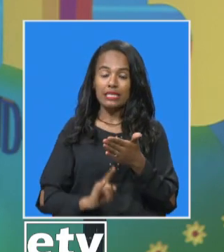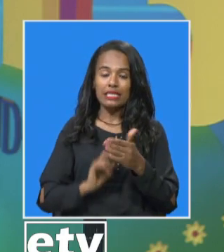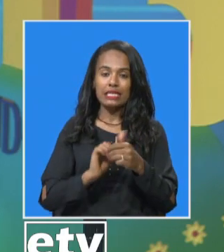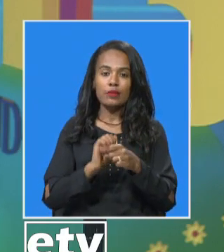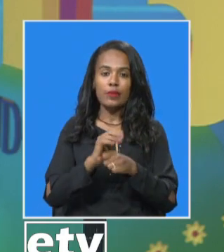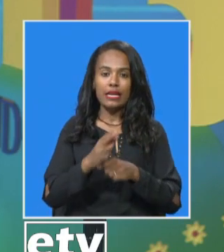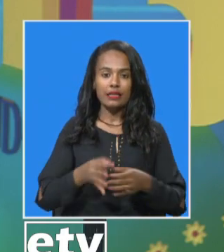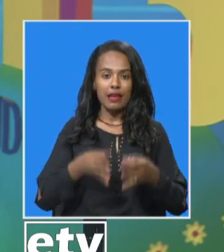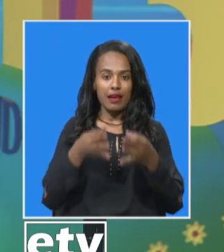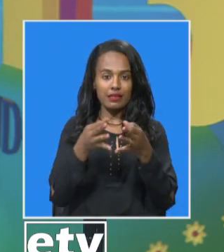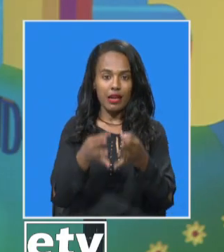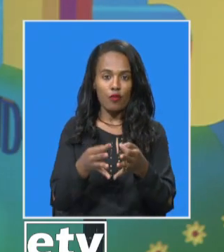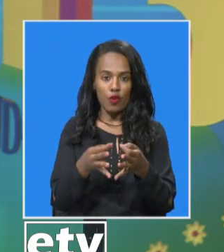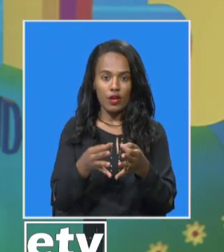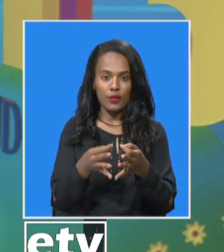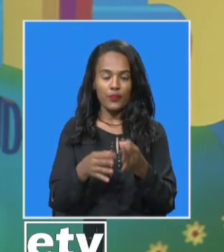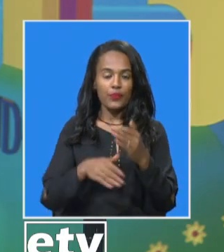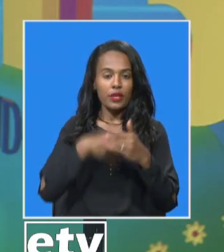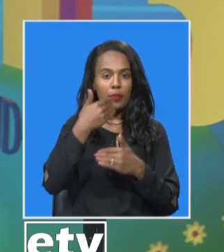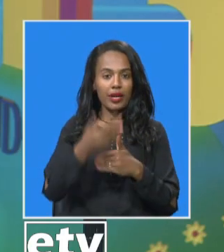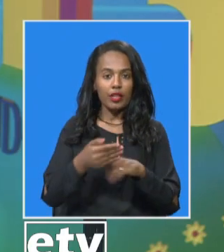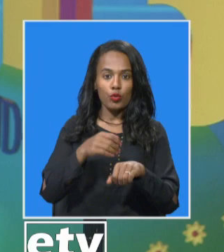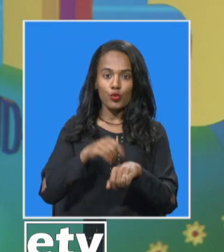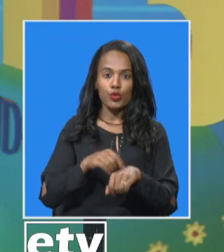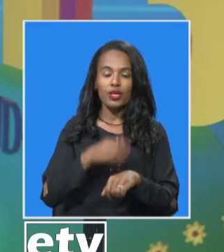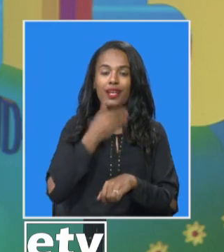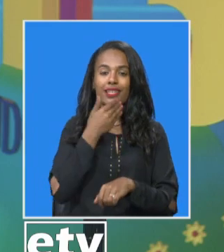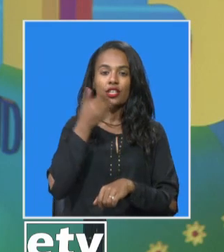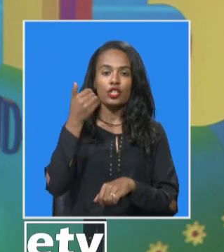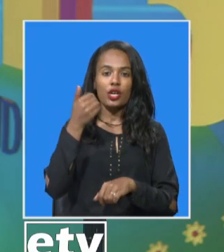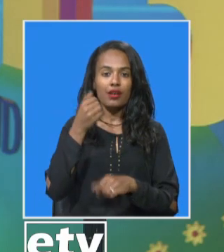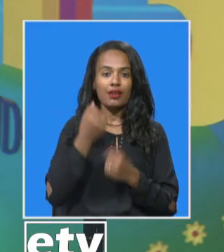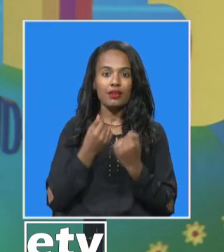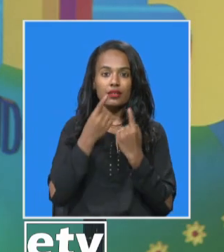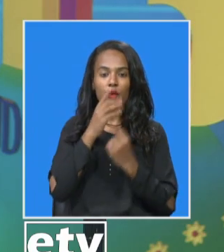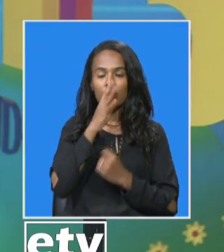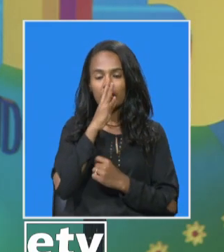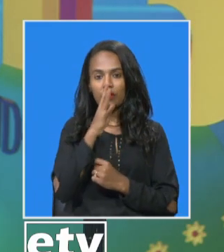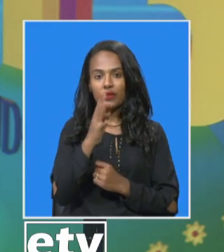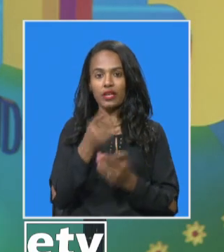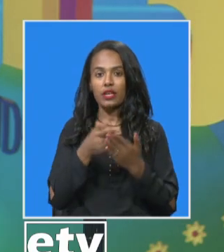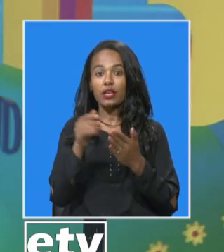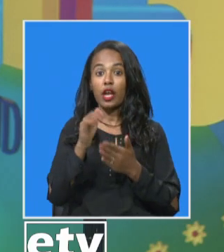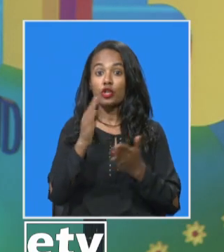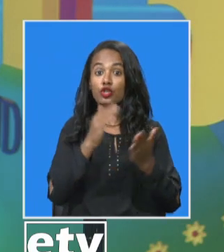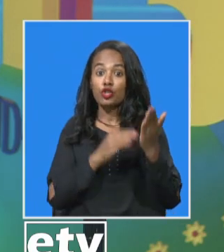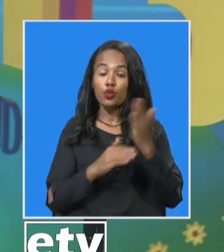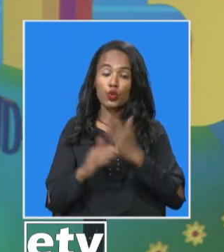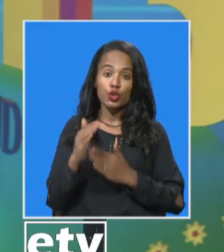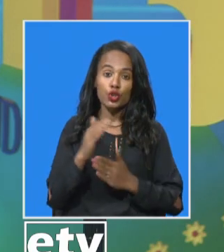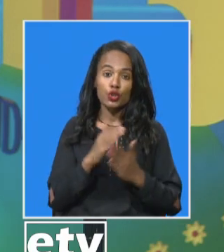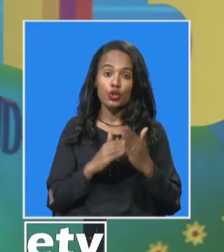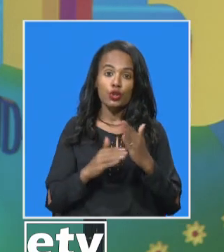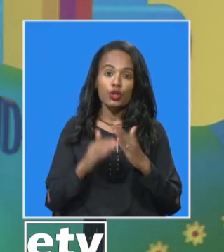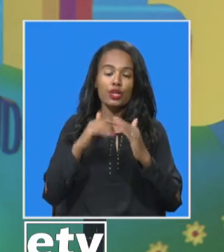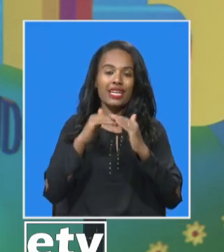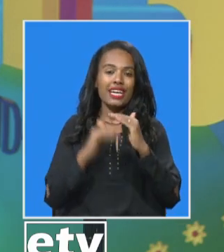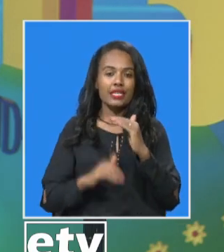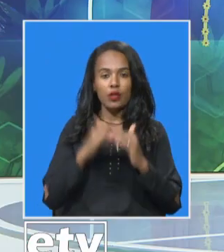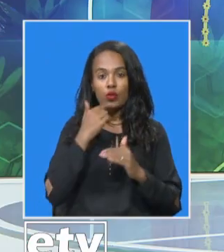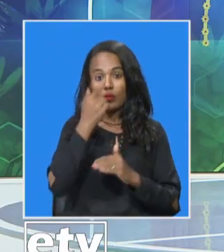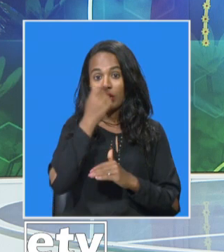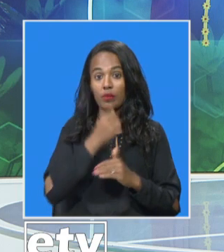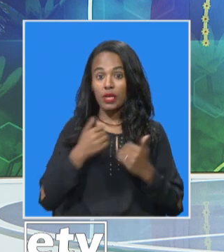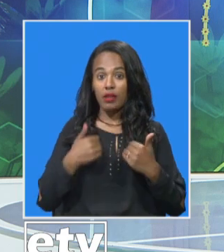መልእክት አስተላልፈዋል። በቀጣዮቹ ጊዜያት የተሻለ ግንዛቤ ስለተፈጠረ እንደዚህ አይነት ችግሮች ይቀንሳሉ የሚል እምነት